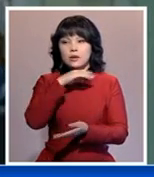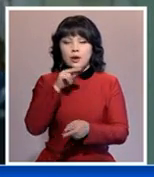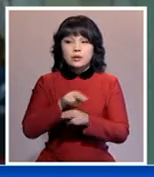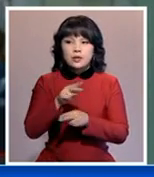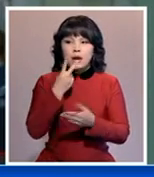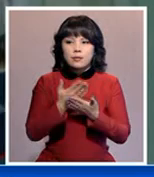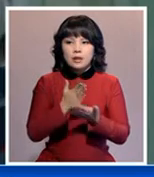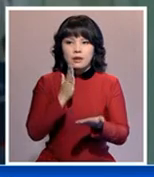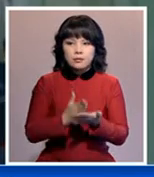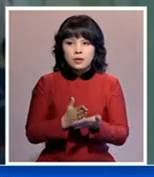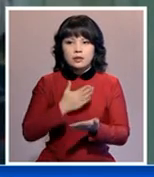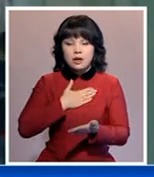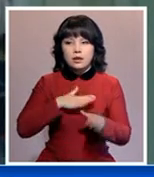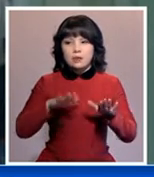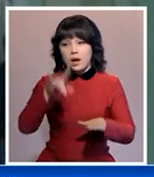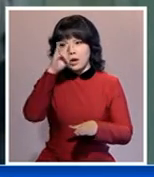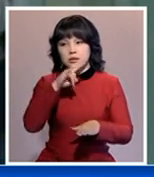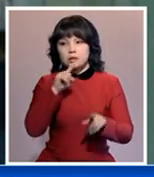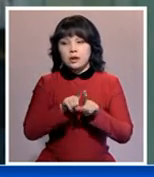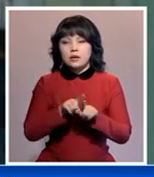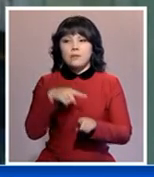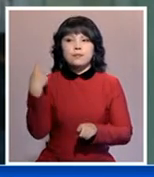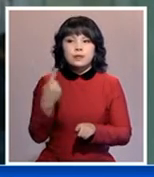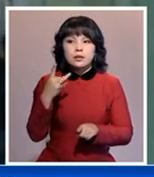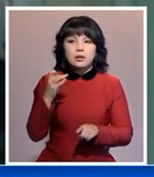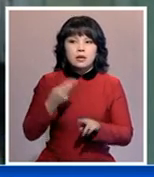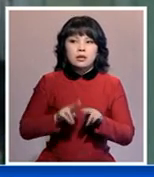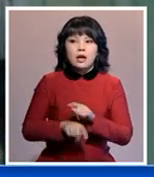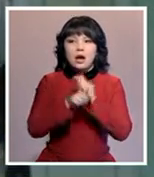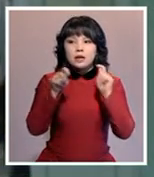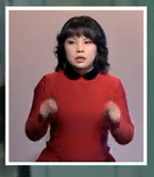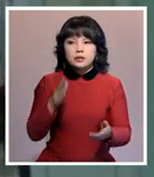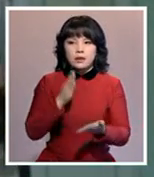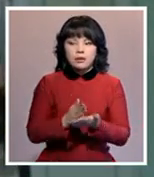жылдан асып кеткен, сонда біздерде Қазақстанда бірінші рет қолға алынайын деп тұр.